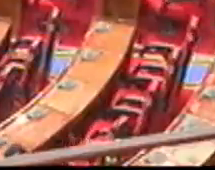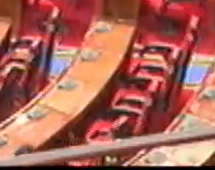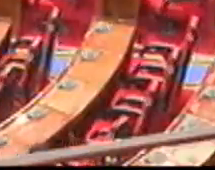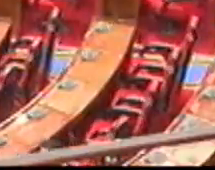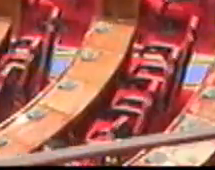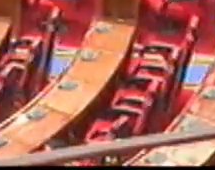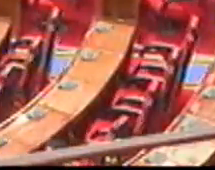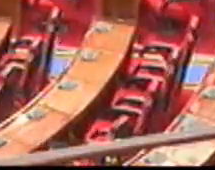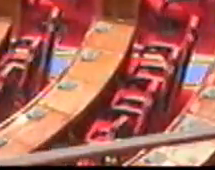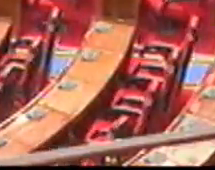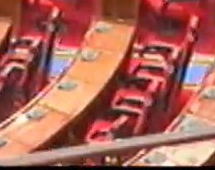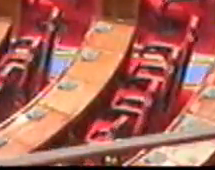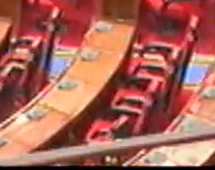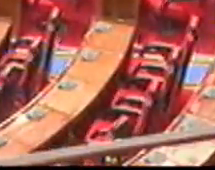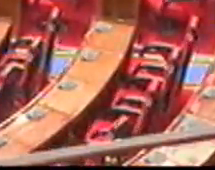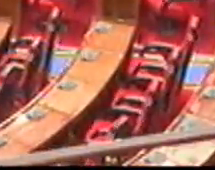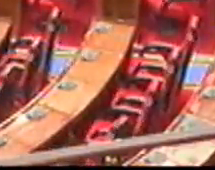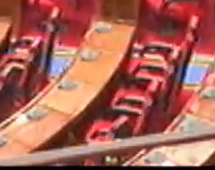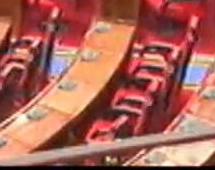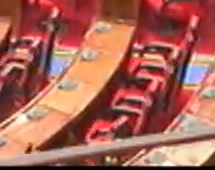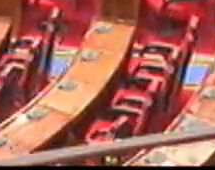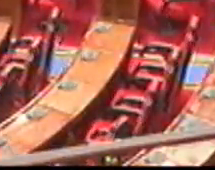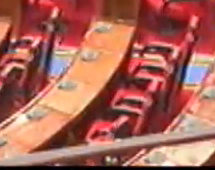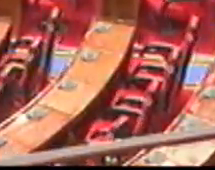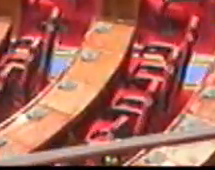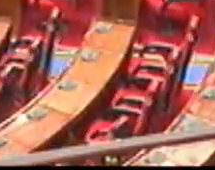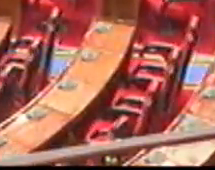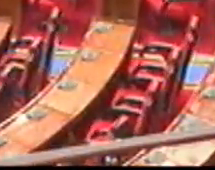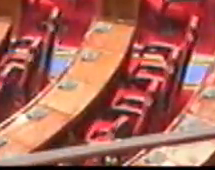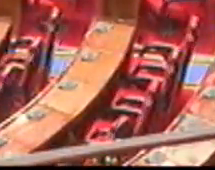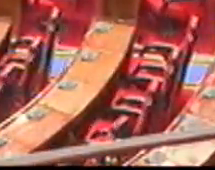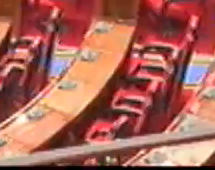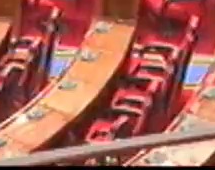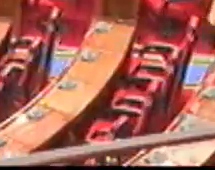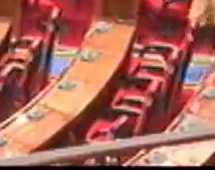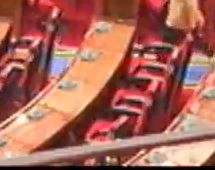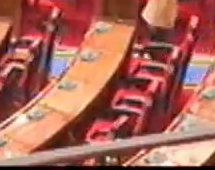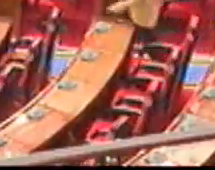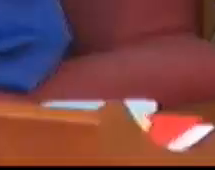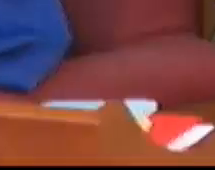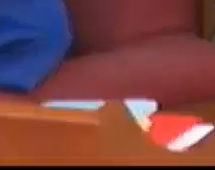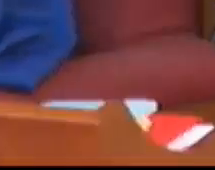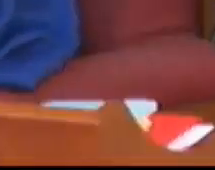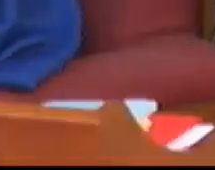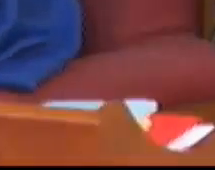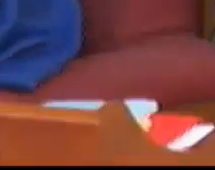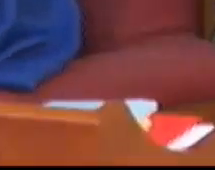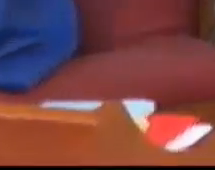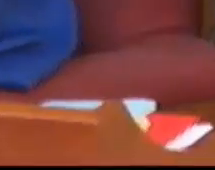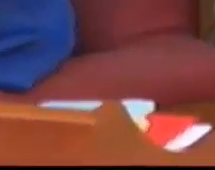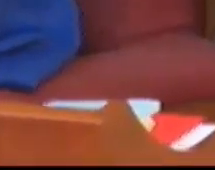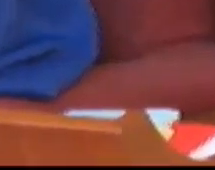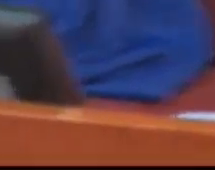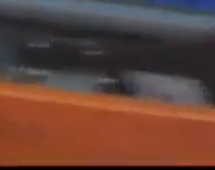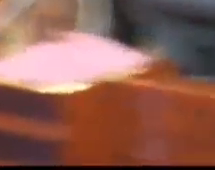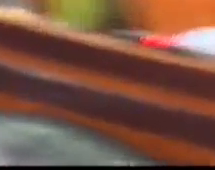Tunaendelea na mkutano wetu wa 19 na kikao ni cha 9. Katibu,